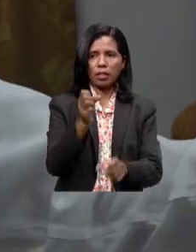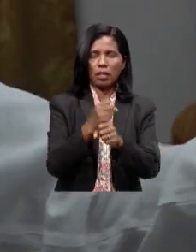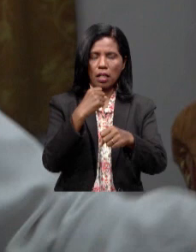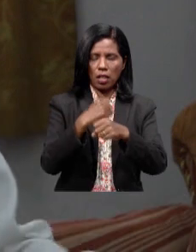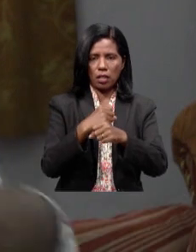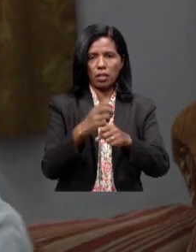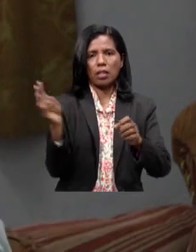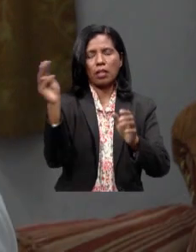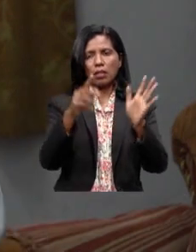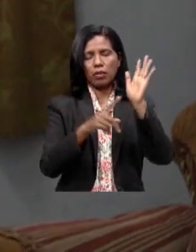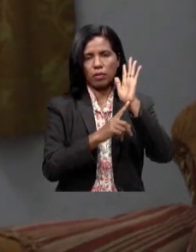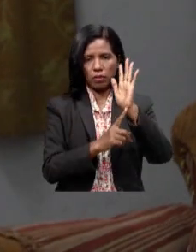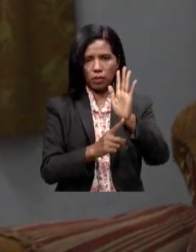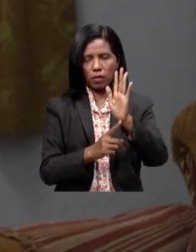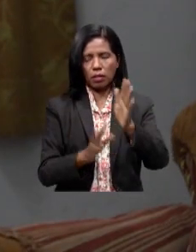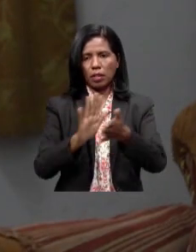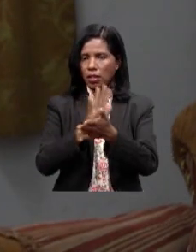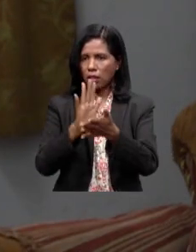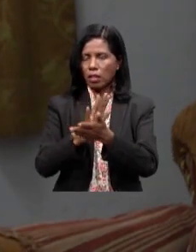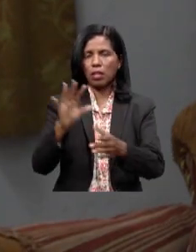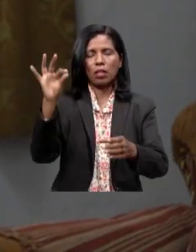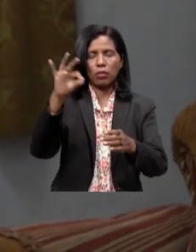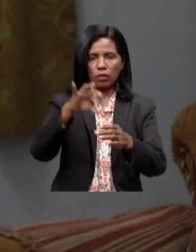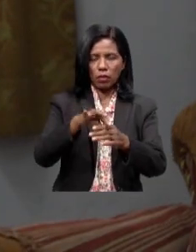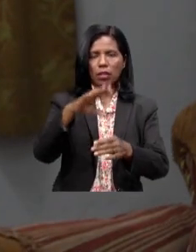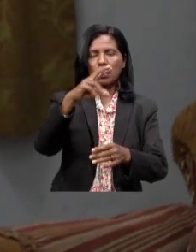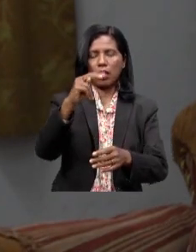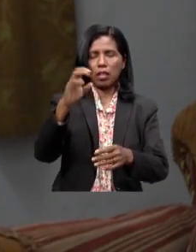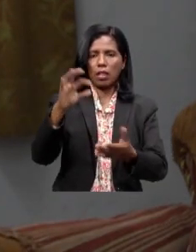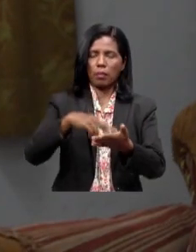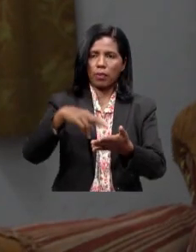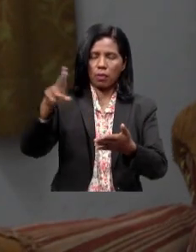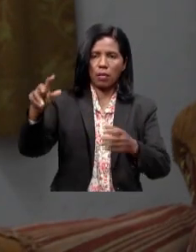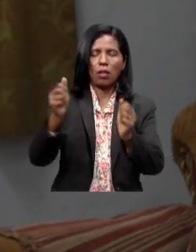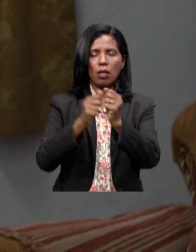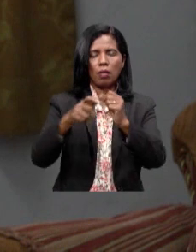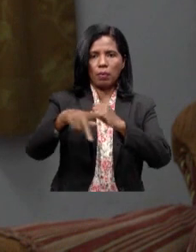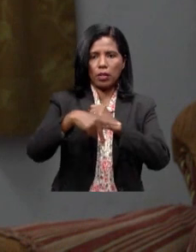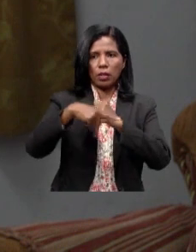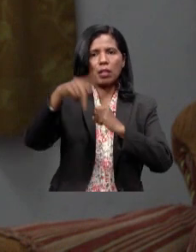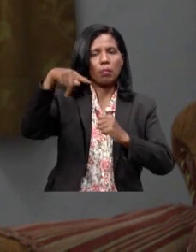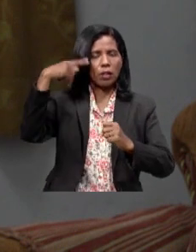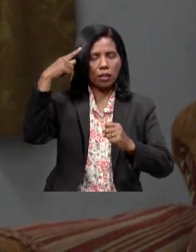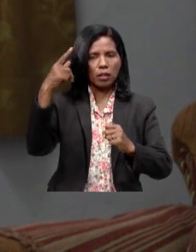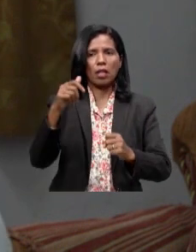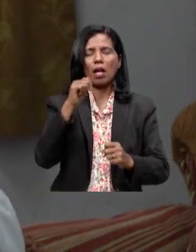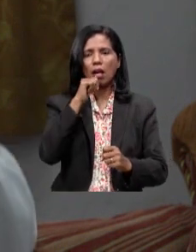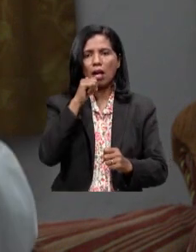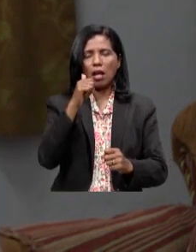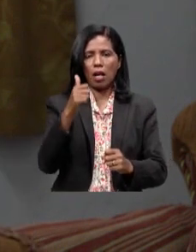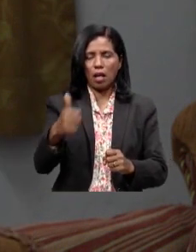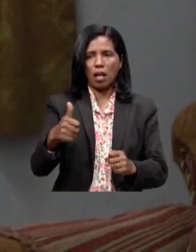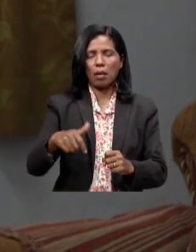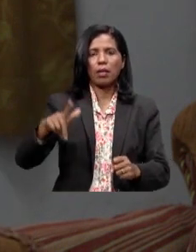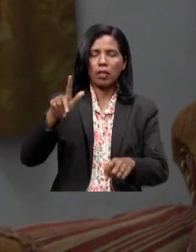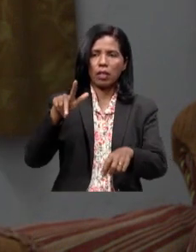makidane i modelo ne ma apete silori bai ya sene atu aprova hamo to representan partido politik sira ya bantari leo lorai kita tinggal lansa nan